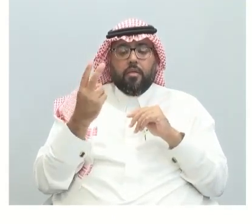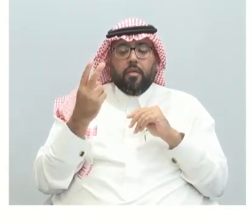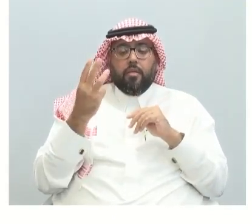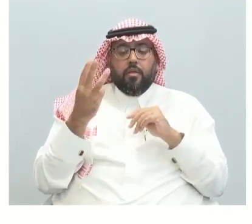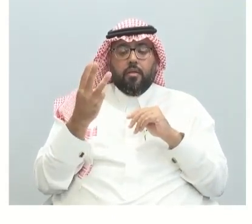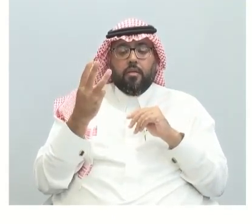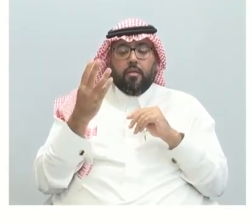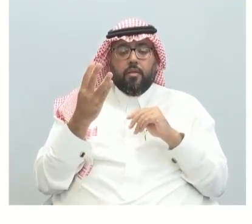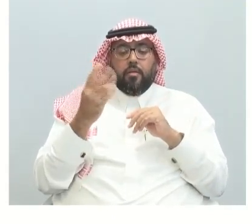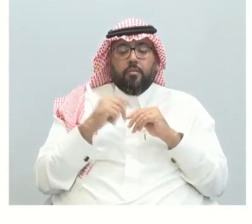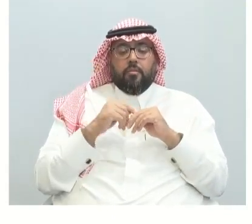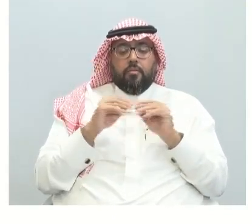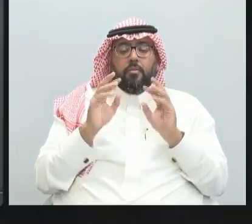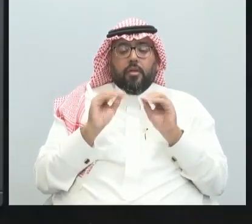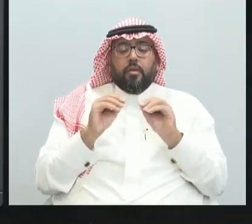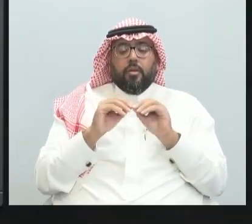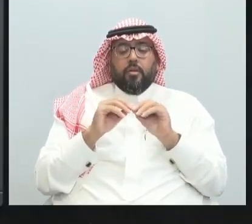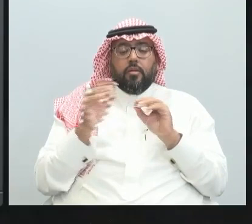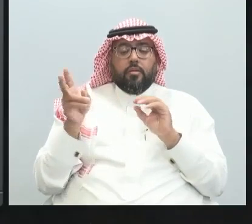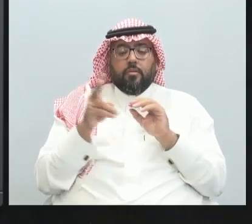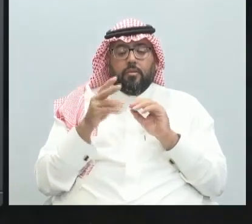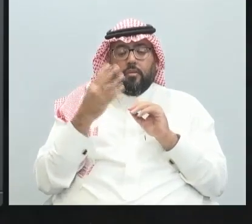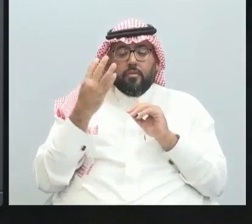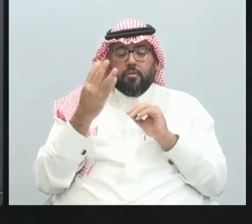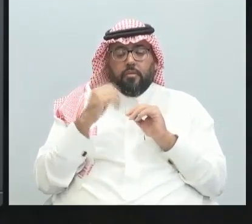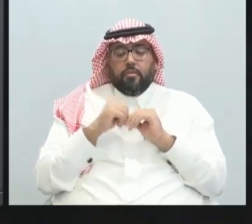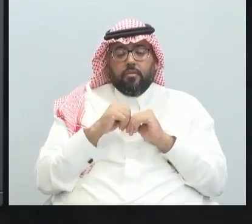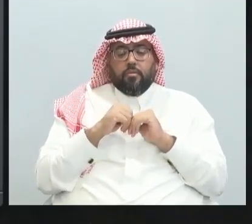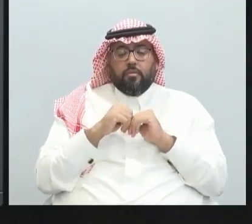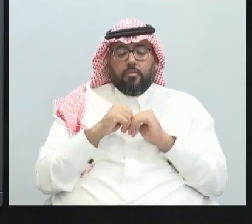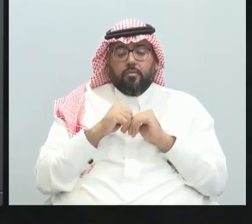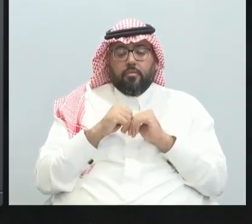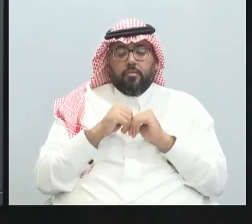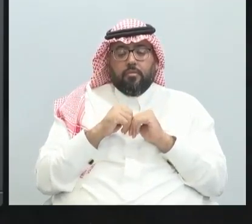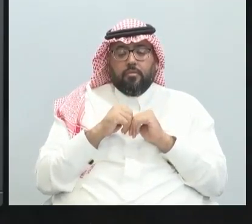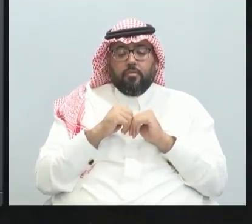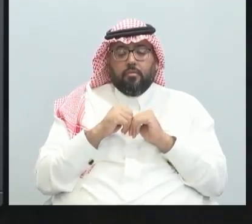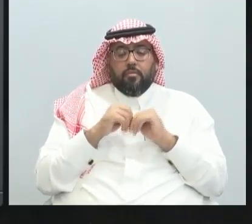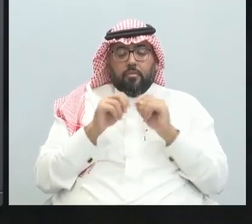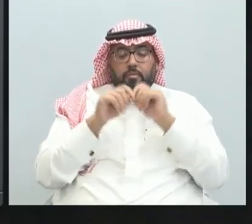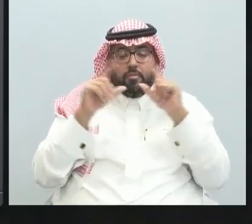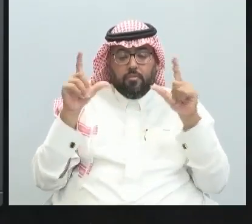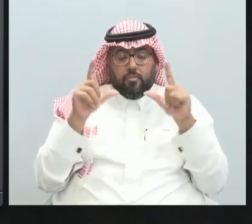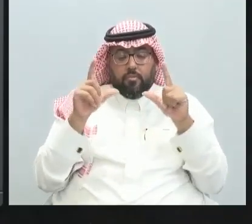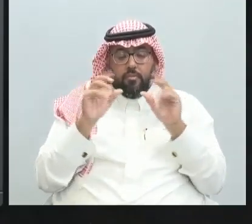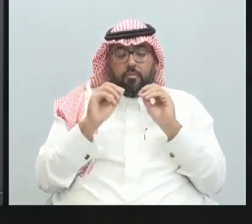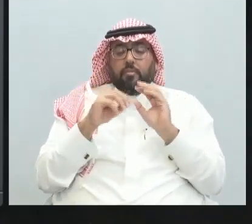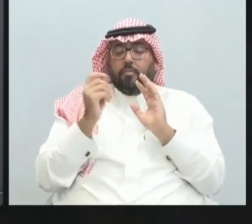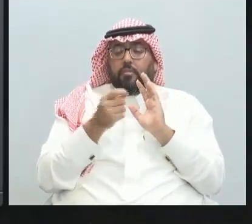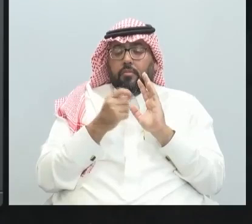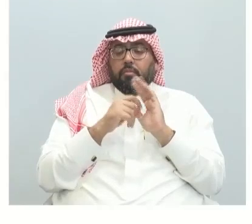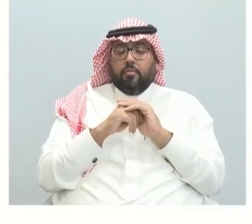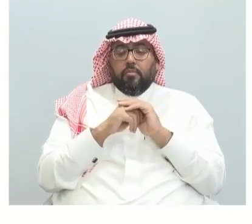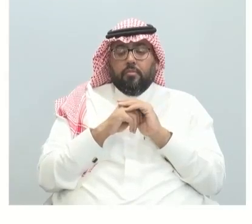ثلاثه اربعه اذا تبقى لديه احسنتم اربع جزرات واضح اذا انكتبنا